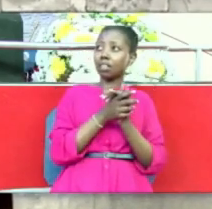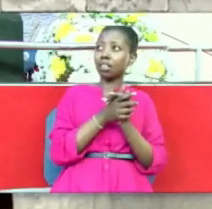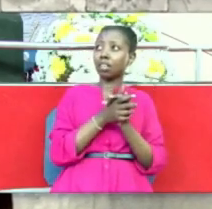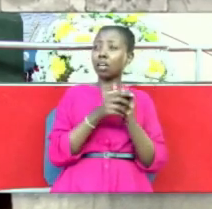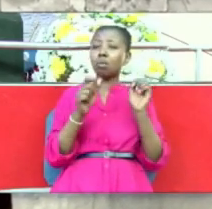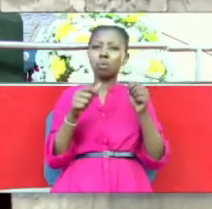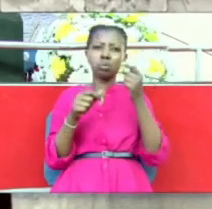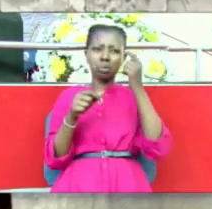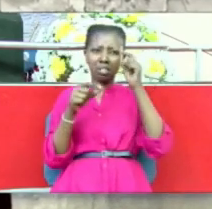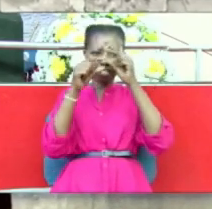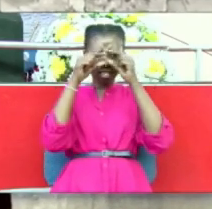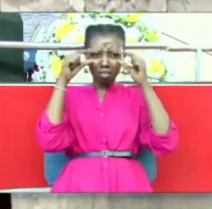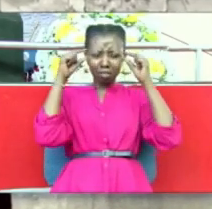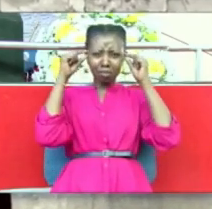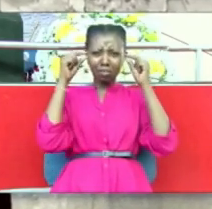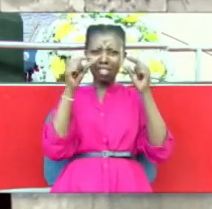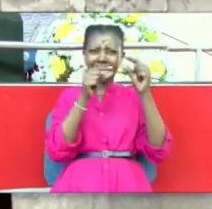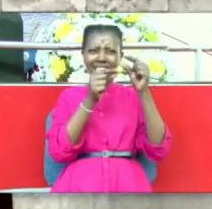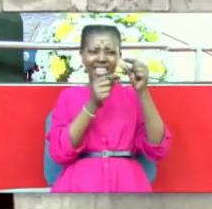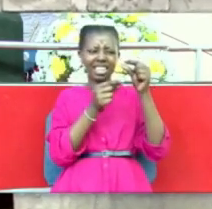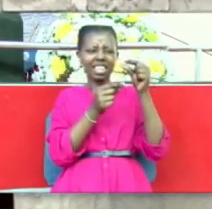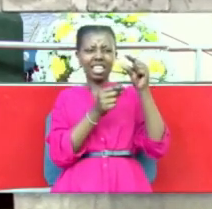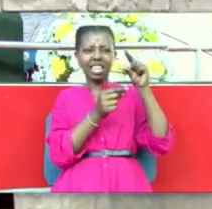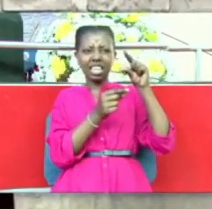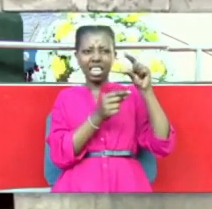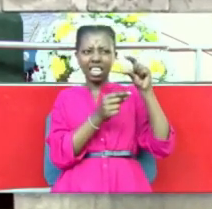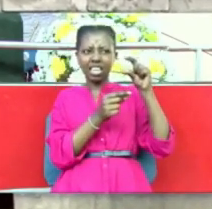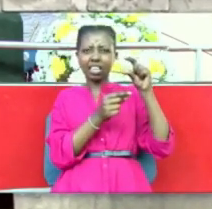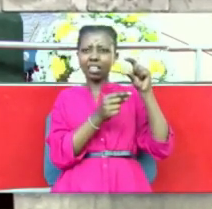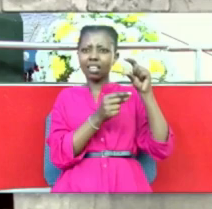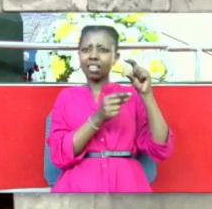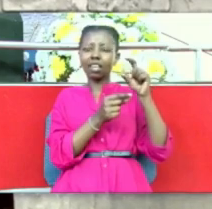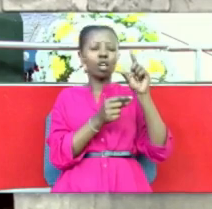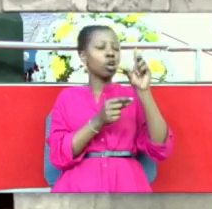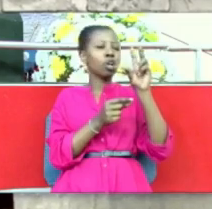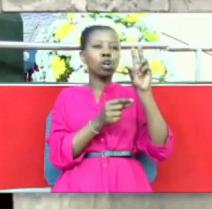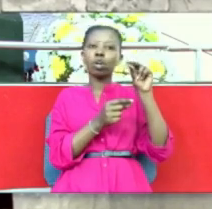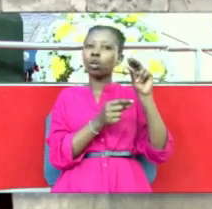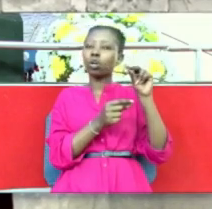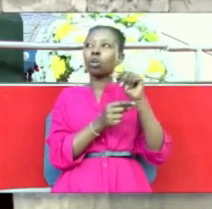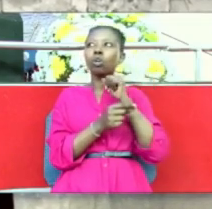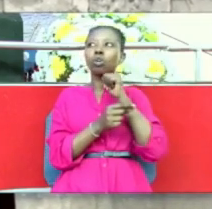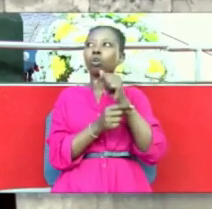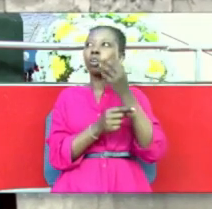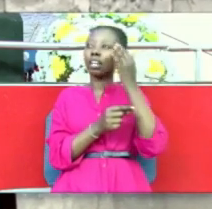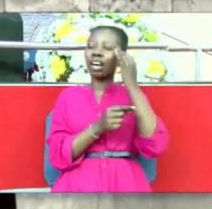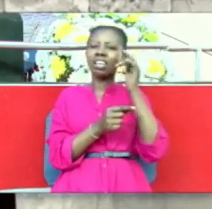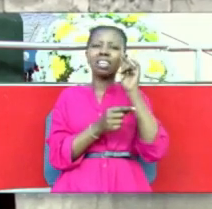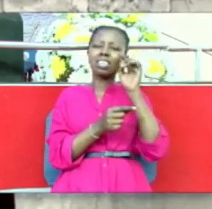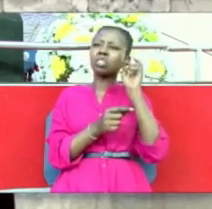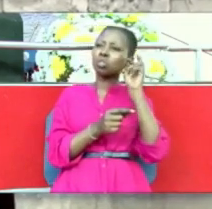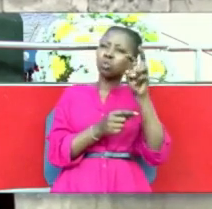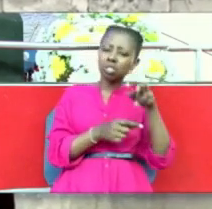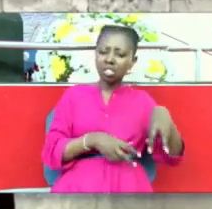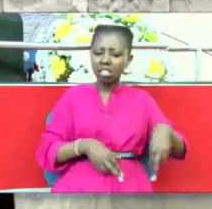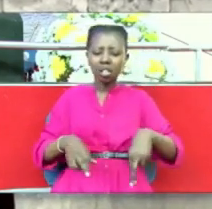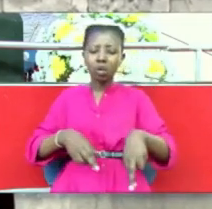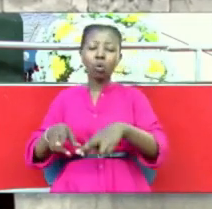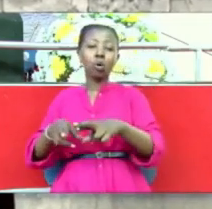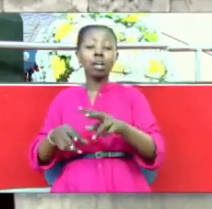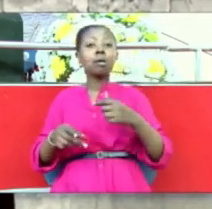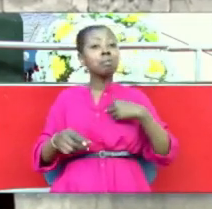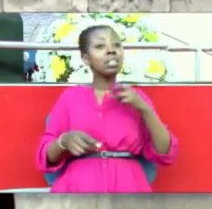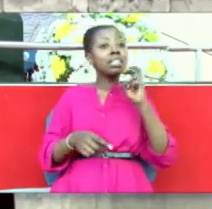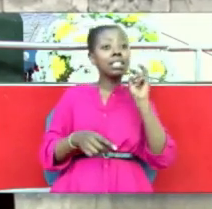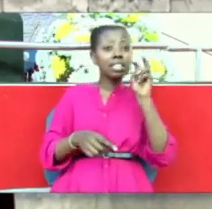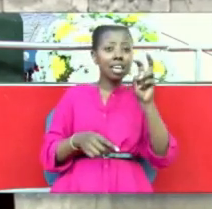thick. Yani ukiniangalia unaona I have a thick glass. Sio hiyo. Hii ni ya kuona tu barabara nisijikwae. Nasema ile